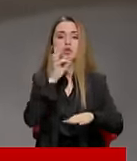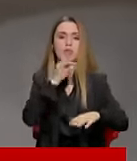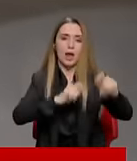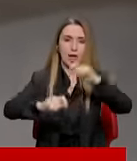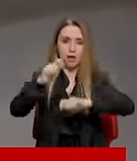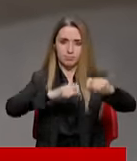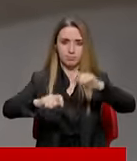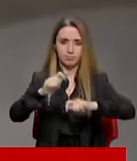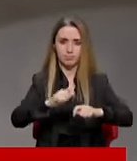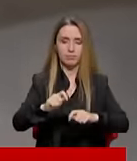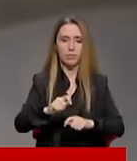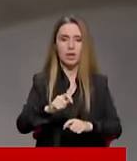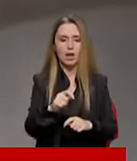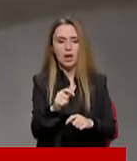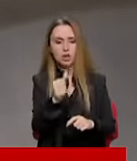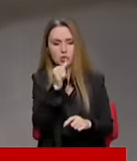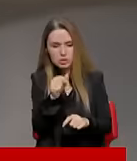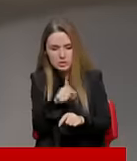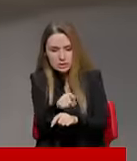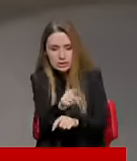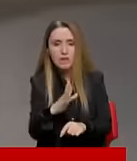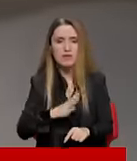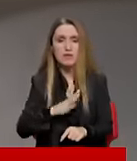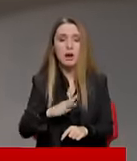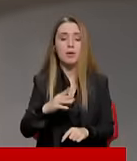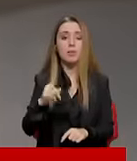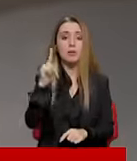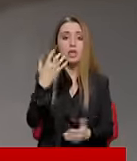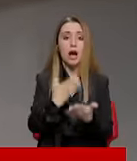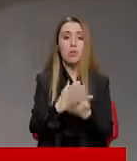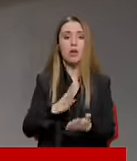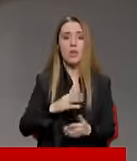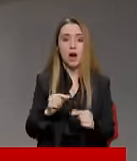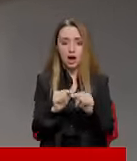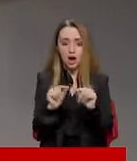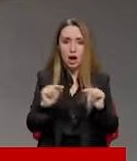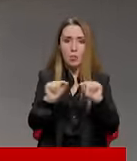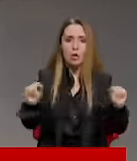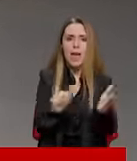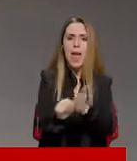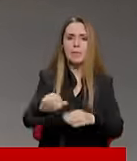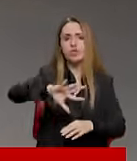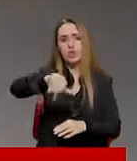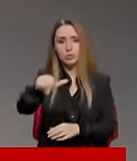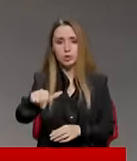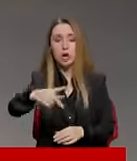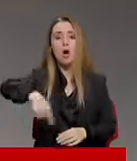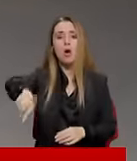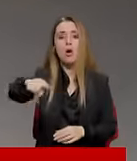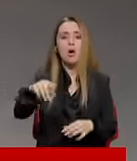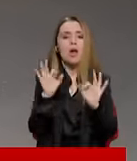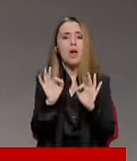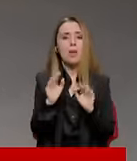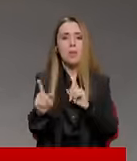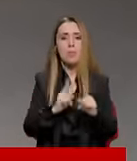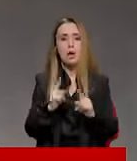Eee kaçırıyor Eee tek bir abonelik yapmışlar kabloların hepsi çalınmış Eee onlarca defa